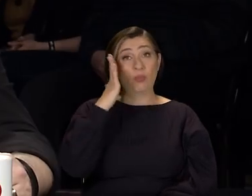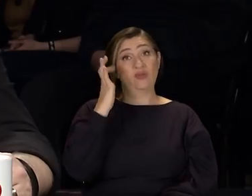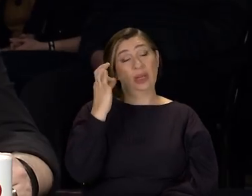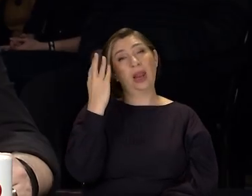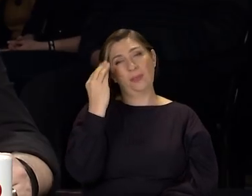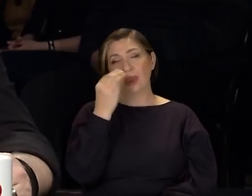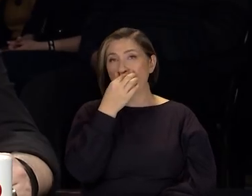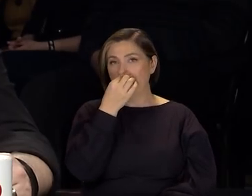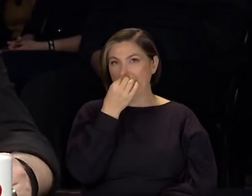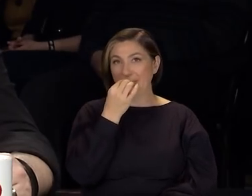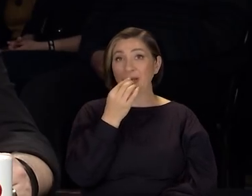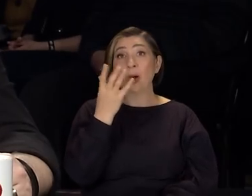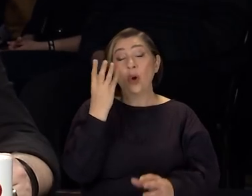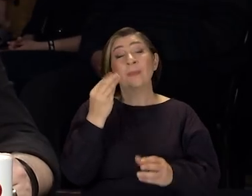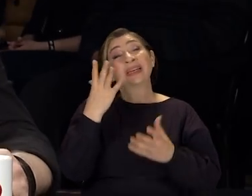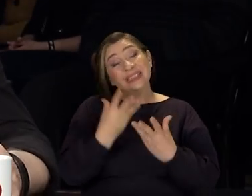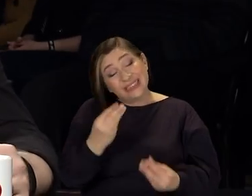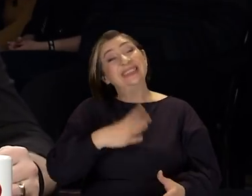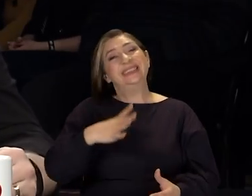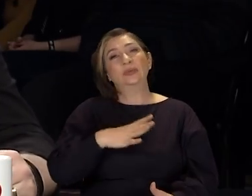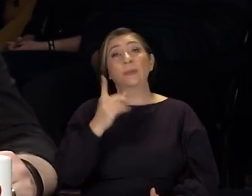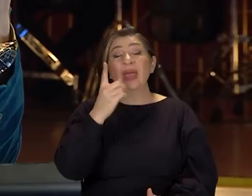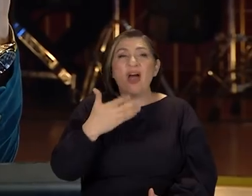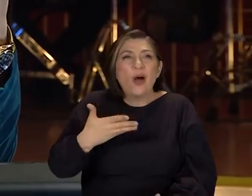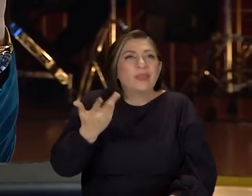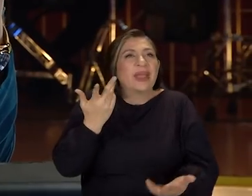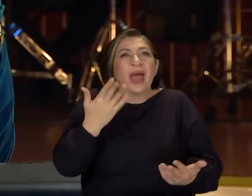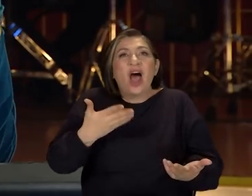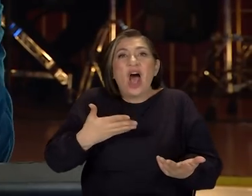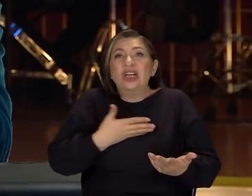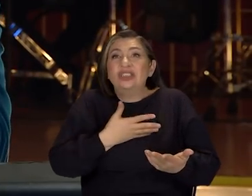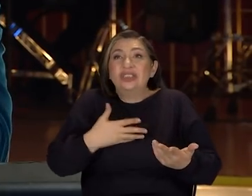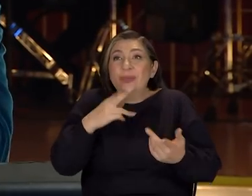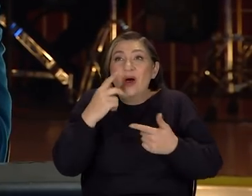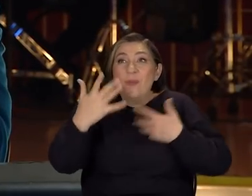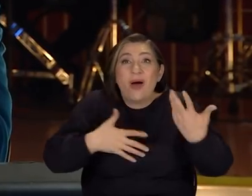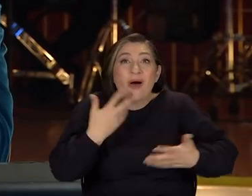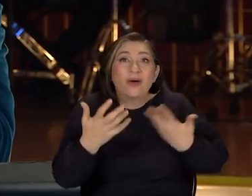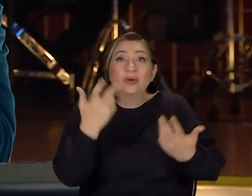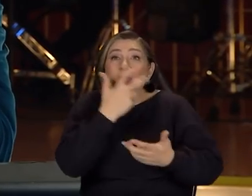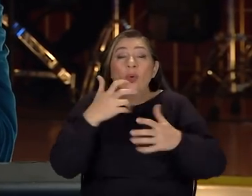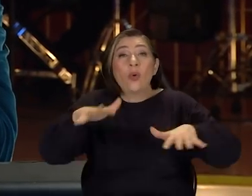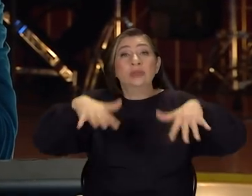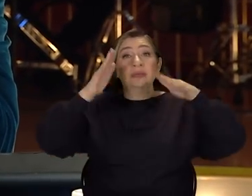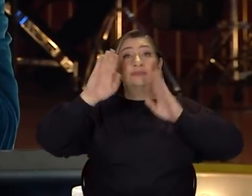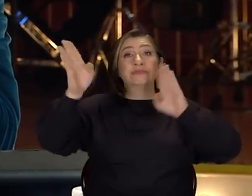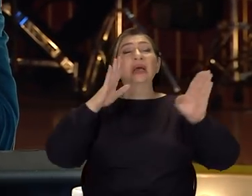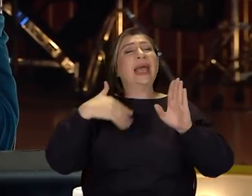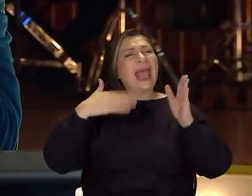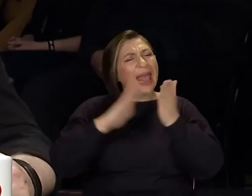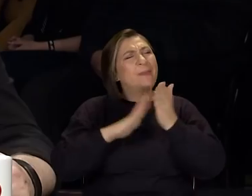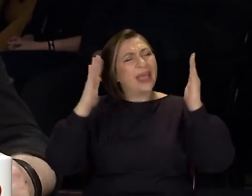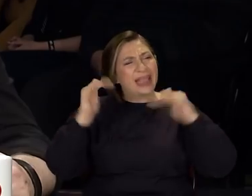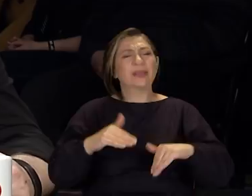Profesyonel olabilmek de istemiyorum ama aslında ama. Ama bir açlıkla da ne kadar çok çalışıyorsun, ne kadar çok konser veriyorsun aynen. Maşallah. Aynen. Koşabildiğim